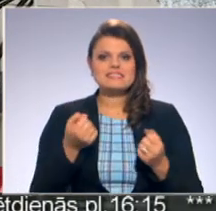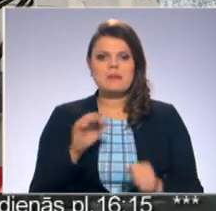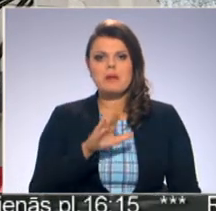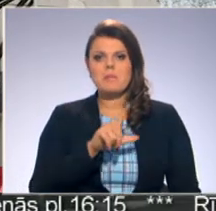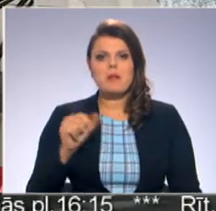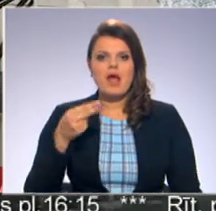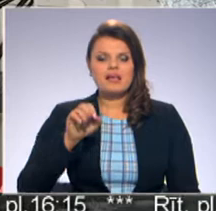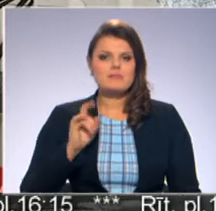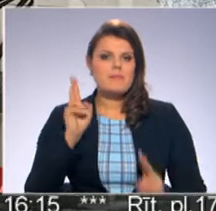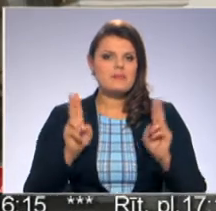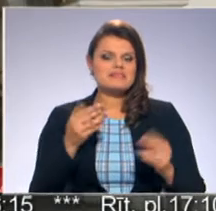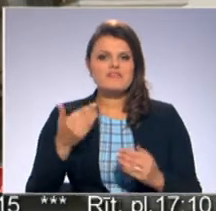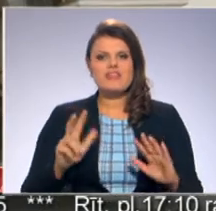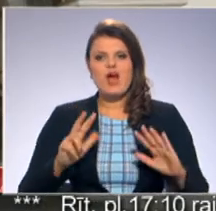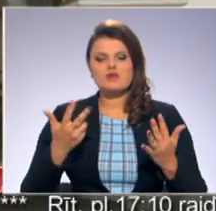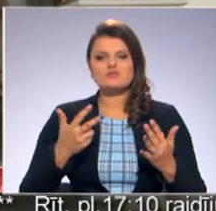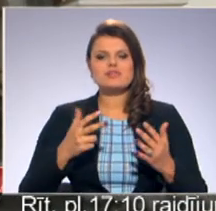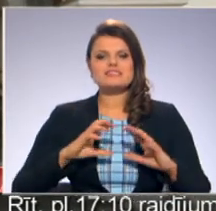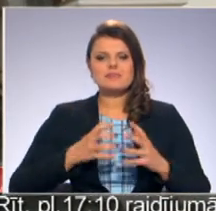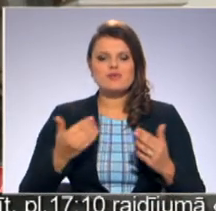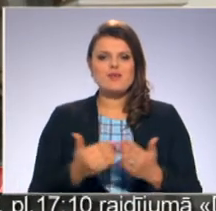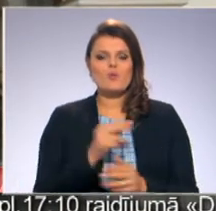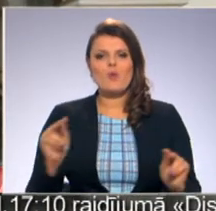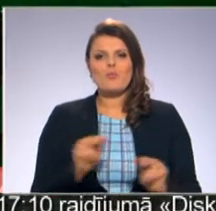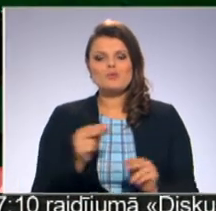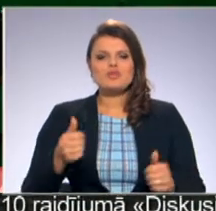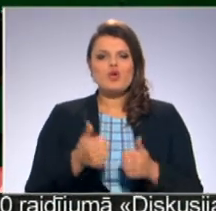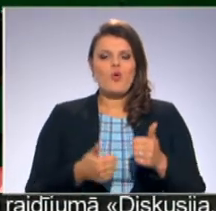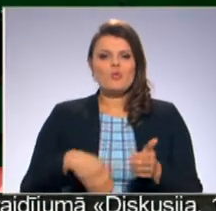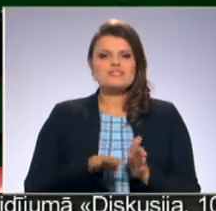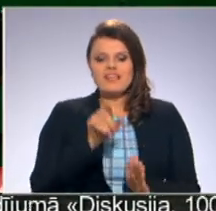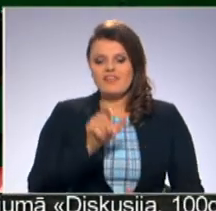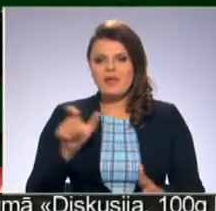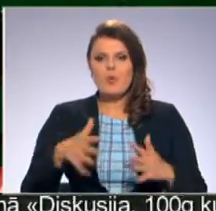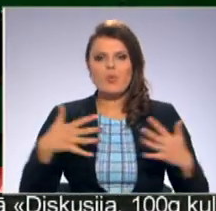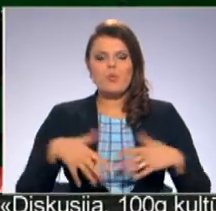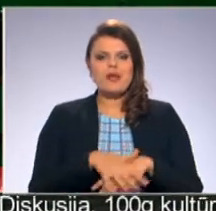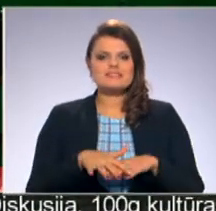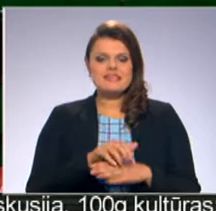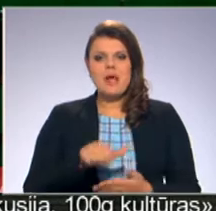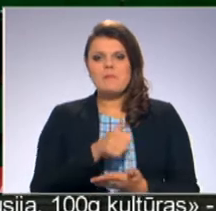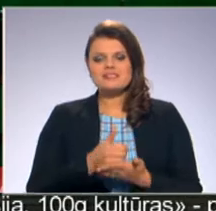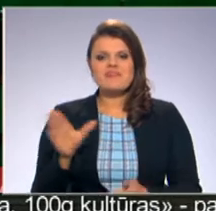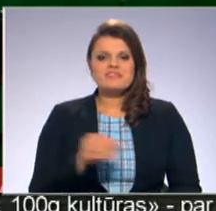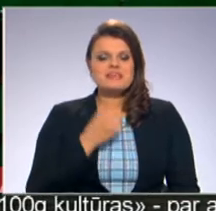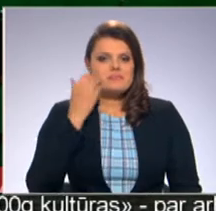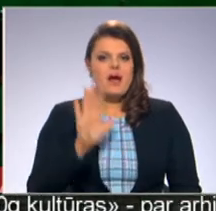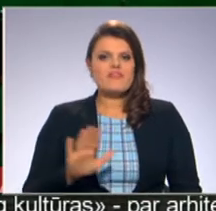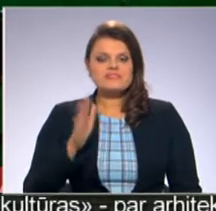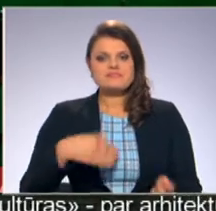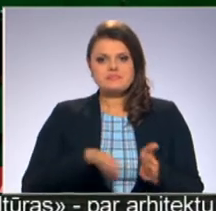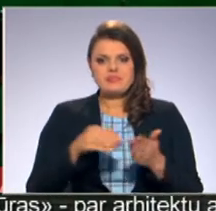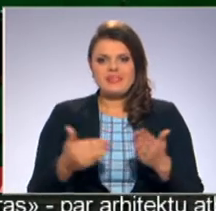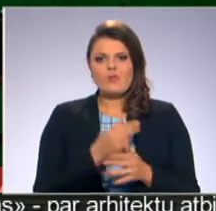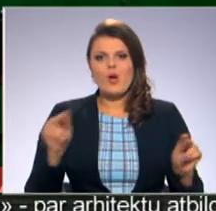pieskandina Augusta Dombrovska jau 8. Starptautiskā jauno mūziķu konkursa dalībnieki. Kuplā skaitā pārstāvētas visas Baltijas valstis, piedalās jaunie mūziķi